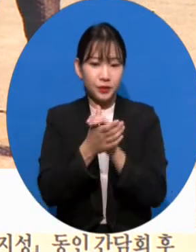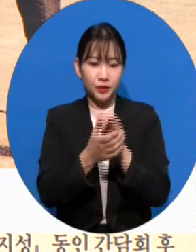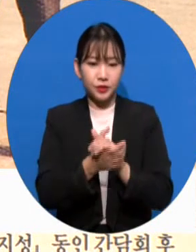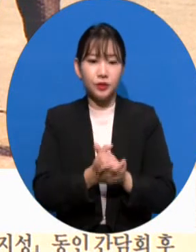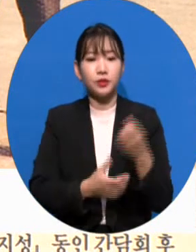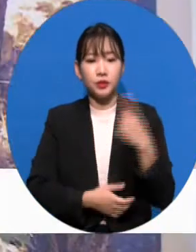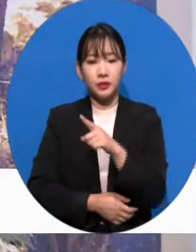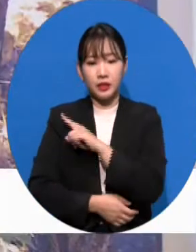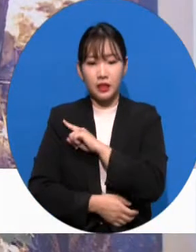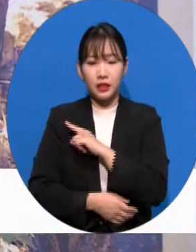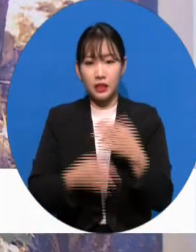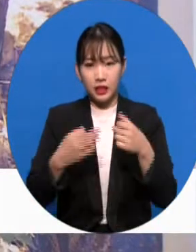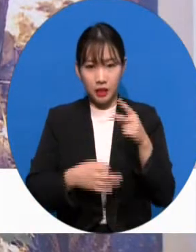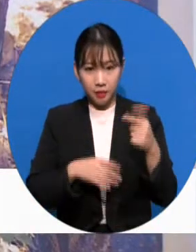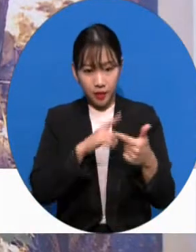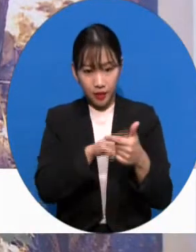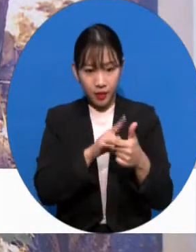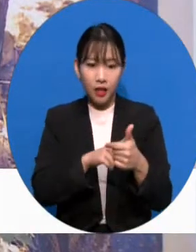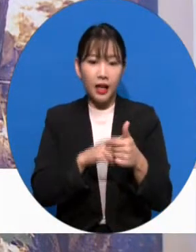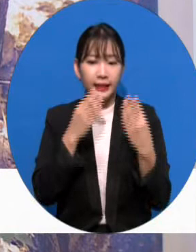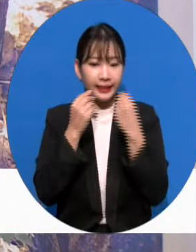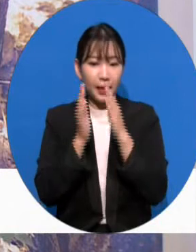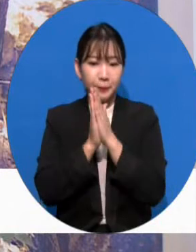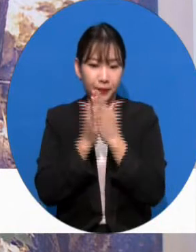또 무엇보다도 이 김연 씨가